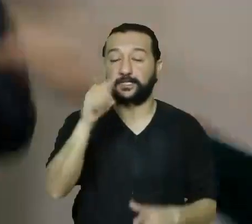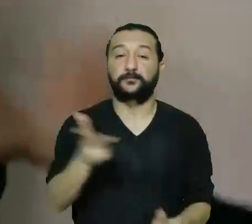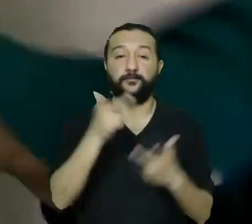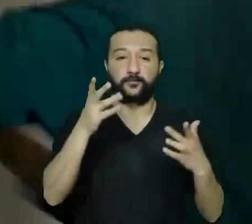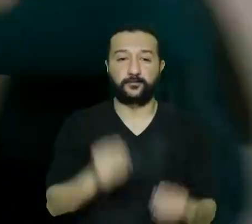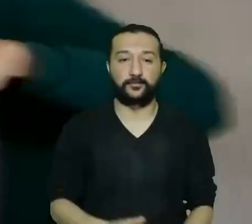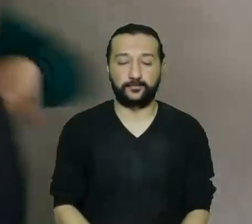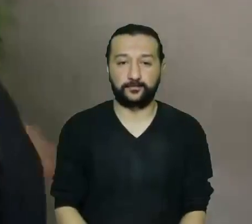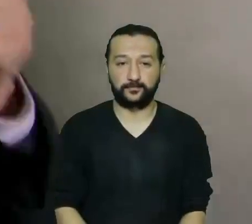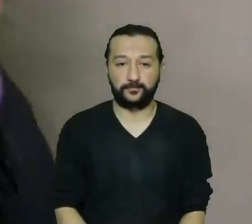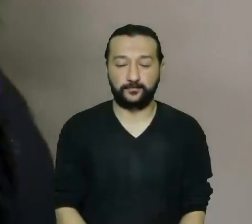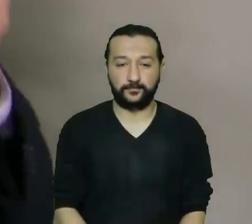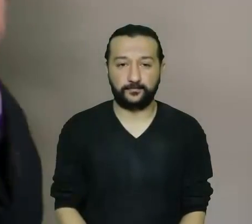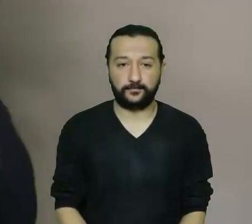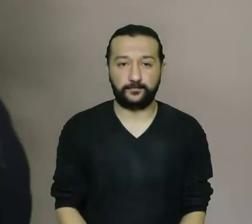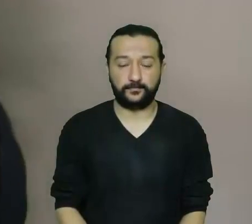ses.